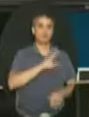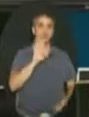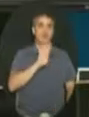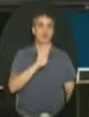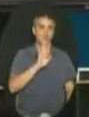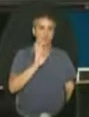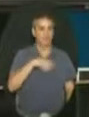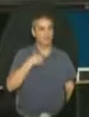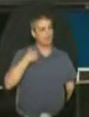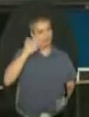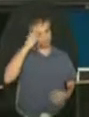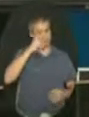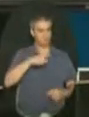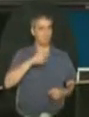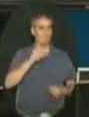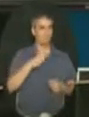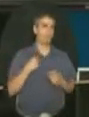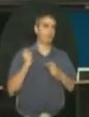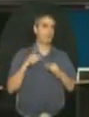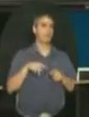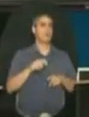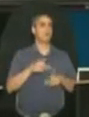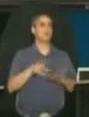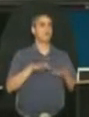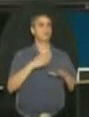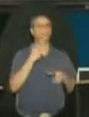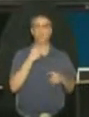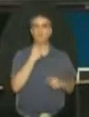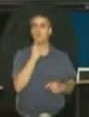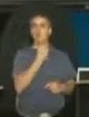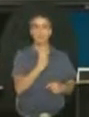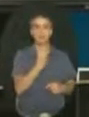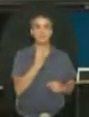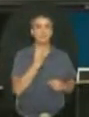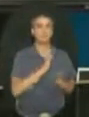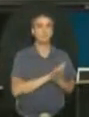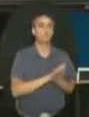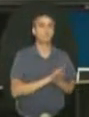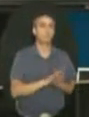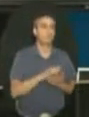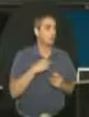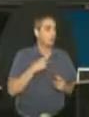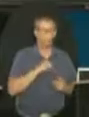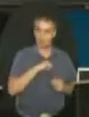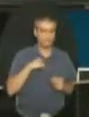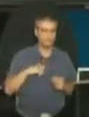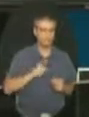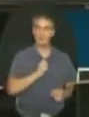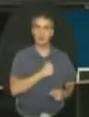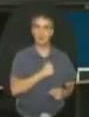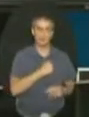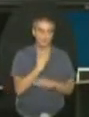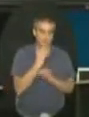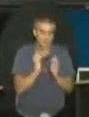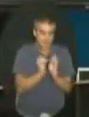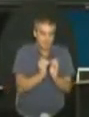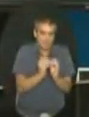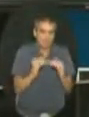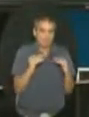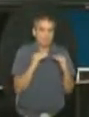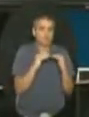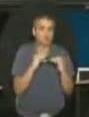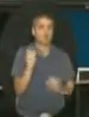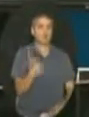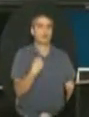4, גם להצדיע להם על הצעייה וגם לבוא לכנסת ישראל, ממשלת ישראל, ולהגיד להם דבר מאוד פשוט, אנחנו לא סין ולא קנדה, מדינה קטנה,